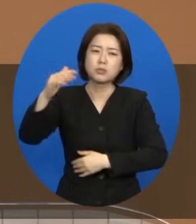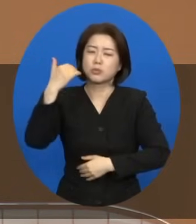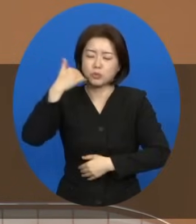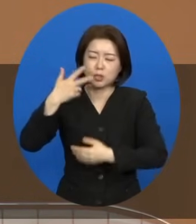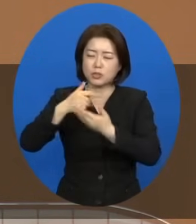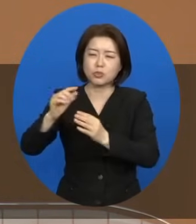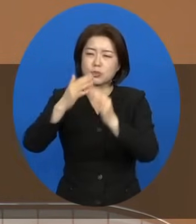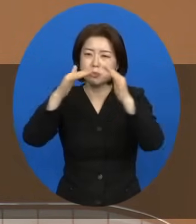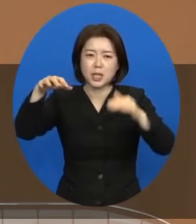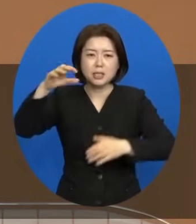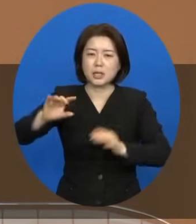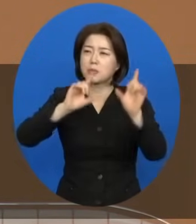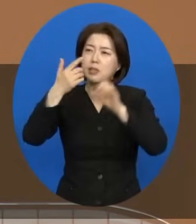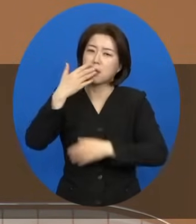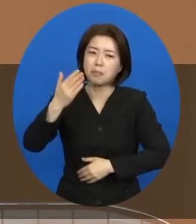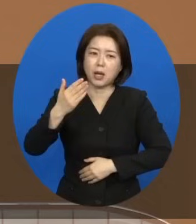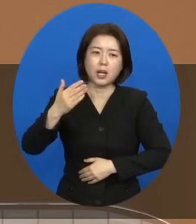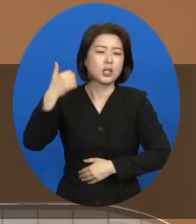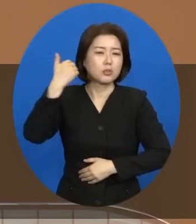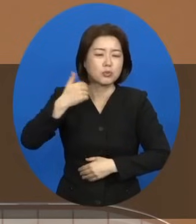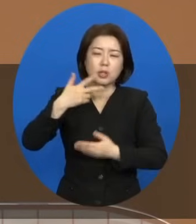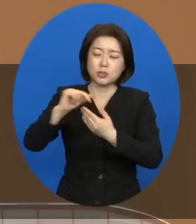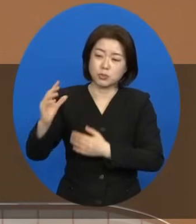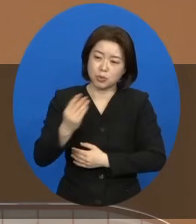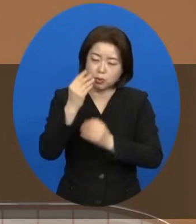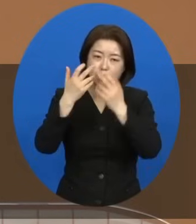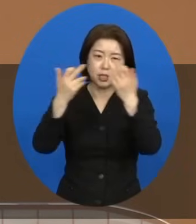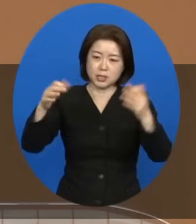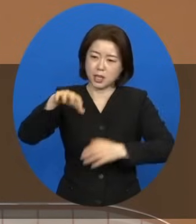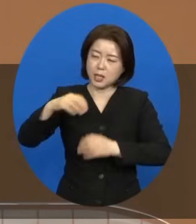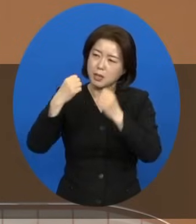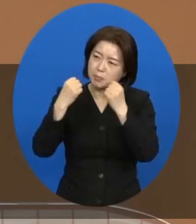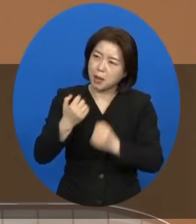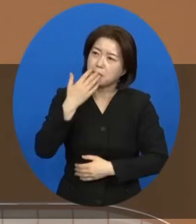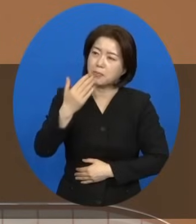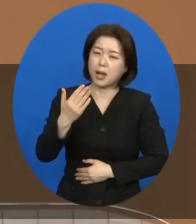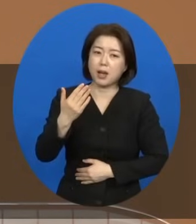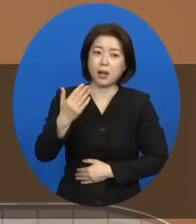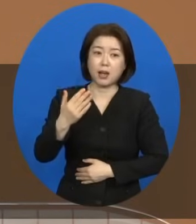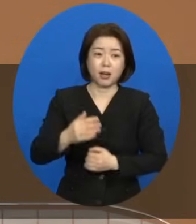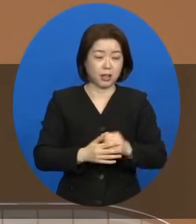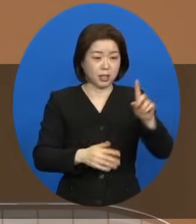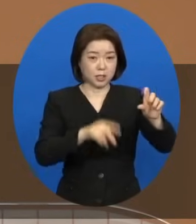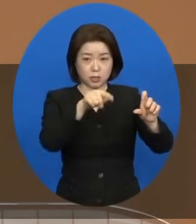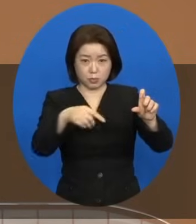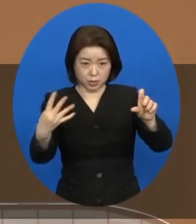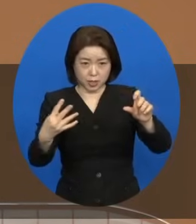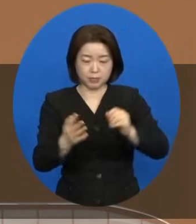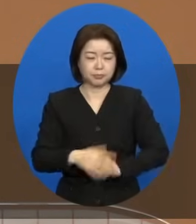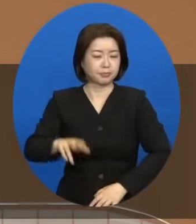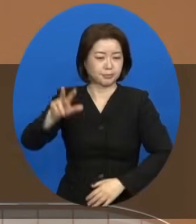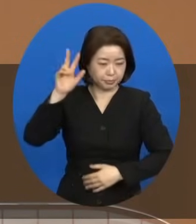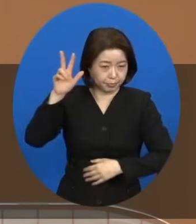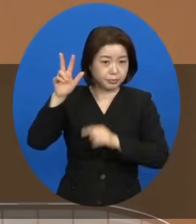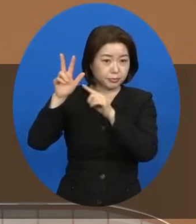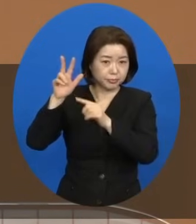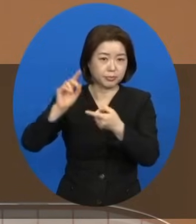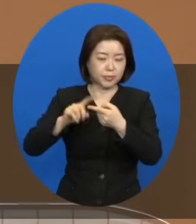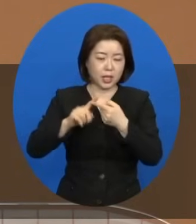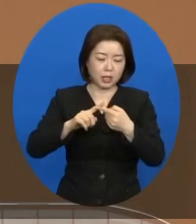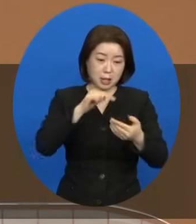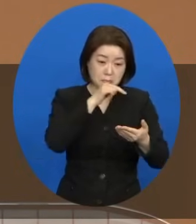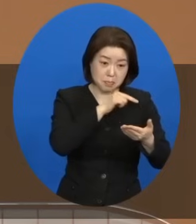있겠습니까 누가 주님의 거룩한 산에 있 4절에 맹한 것 서원한 것은 해가